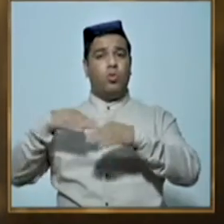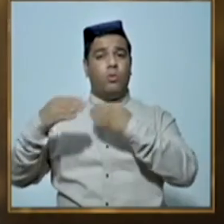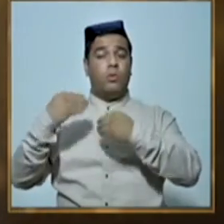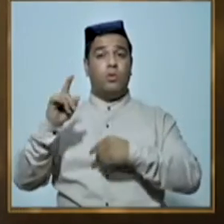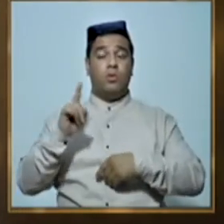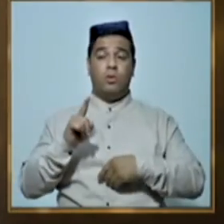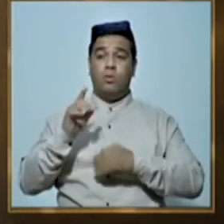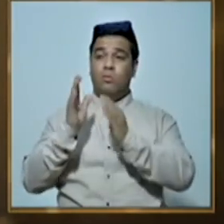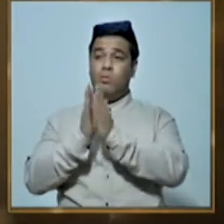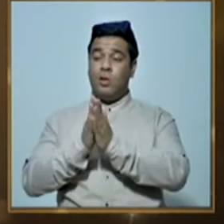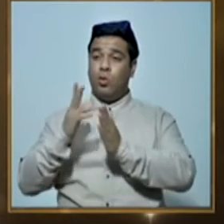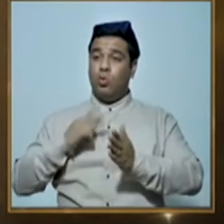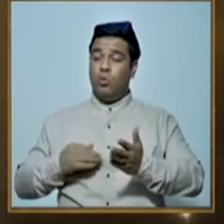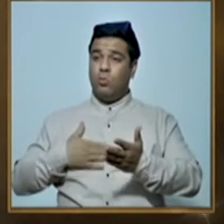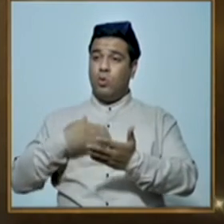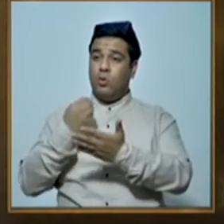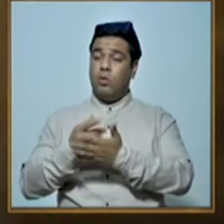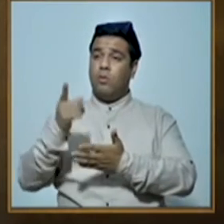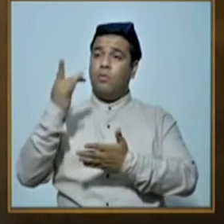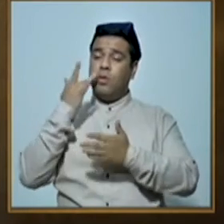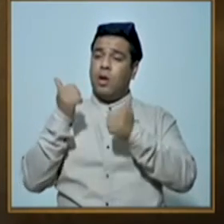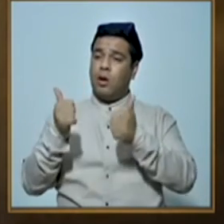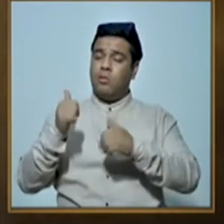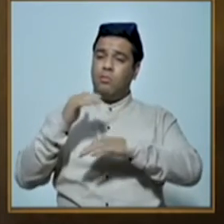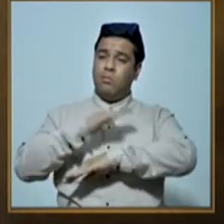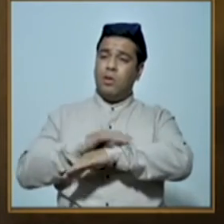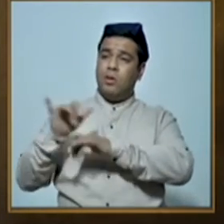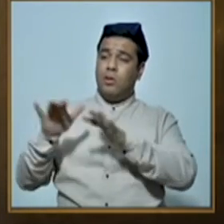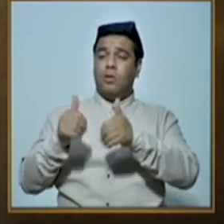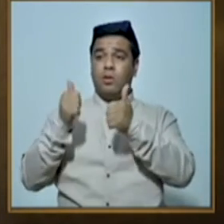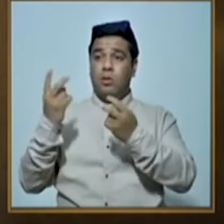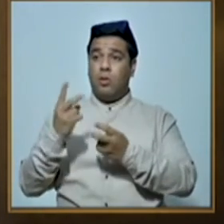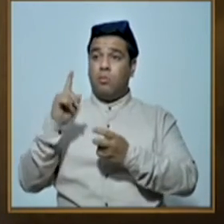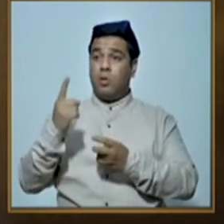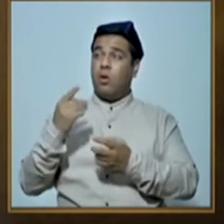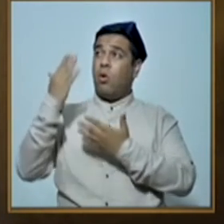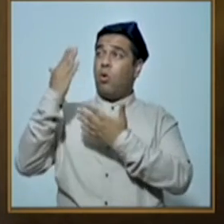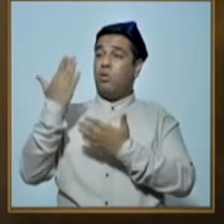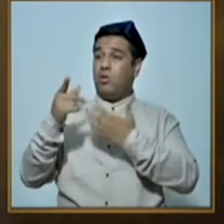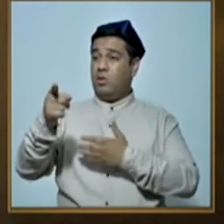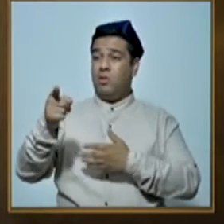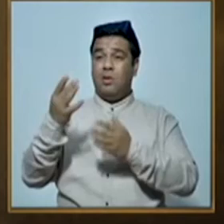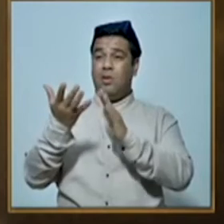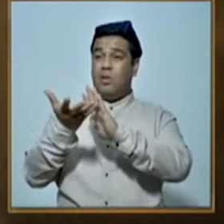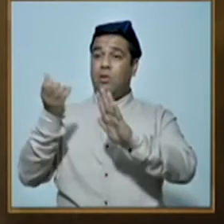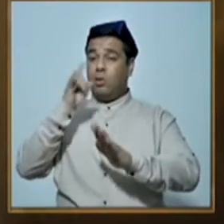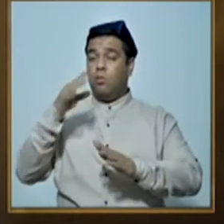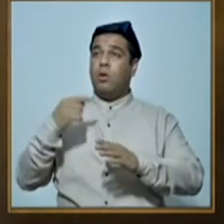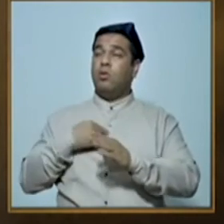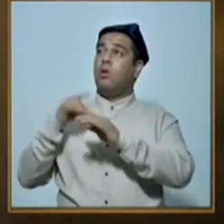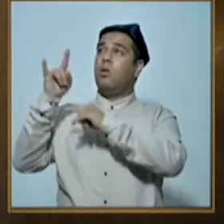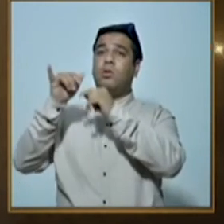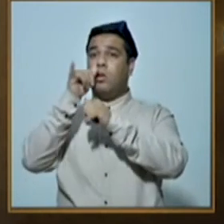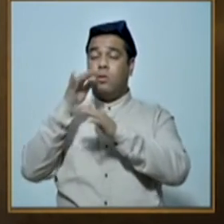ayarlarının seyyidleri Fatıma'yı Zahra'ya hitap ederler. Ya Fatıma, i'mali hayran. İnni la astati'u an anha anki şey'en min Allahi. Hay Fatıma. Hay Resulullah'ın